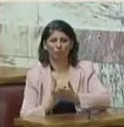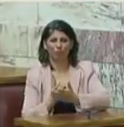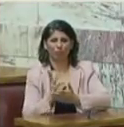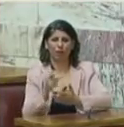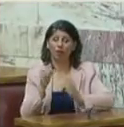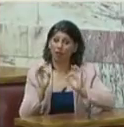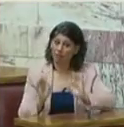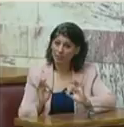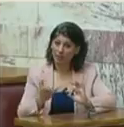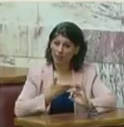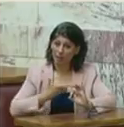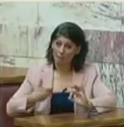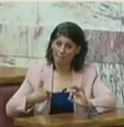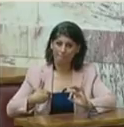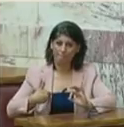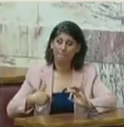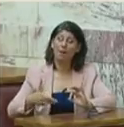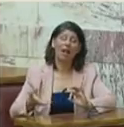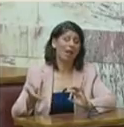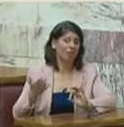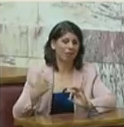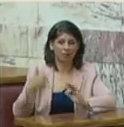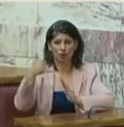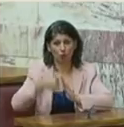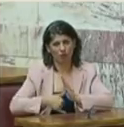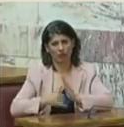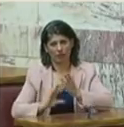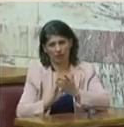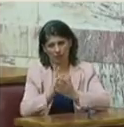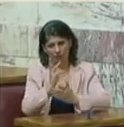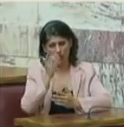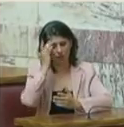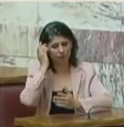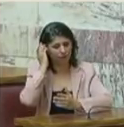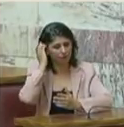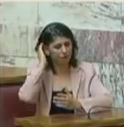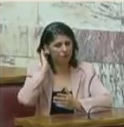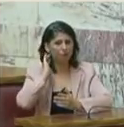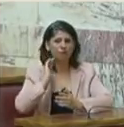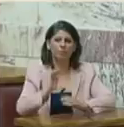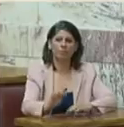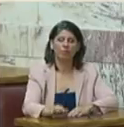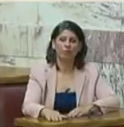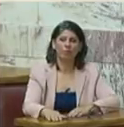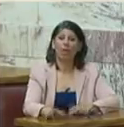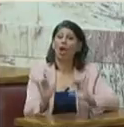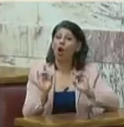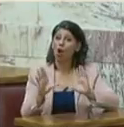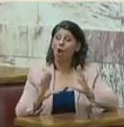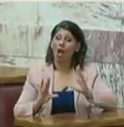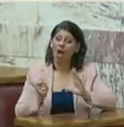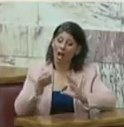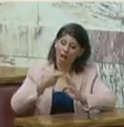για μας δεν υπάρχει ουσιαστική ανάπτυξη χωρίς αύξηση των